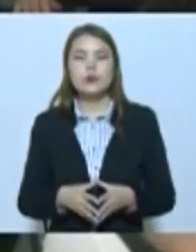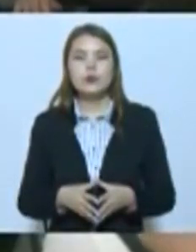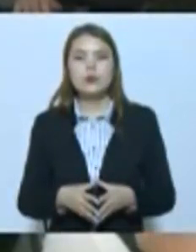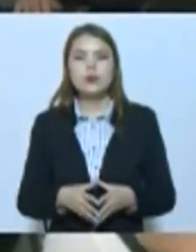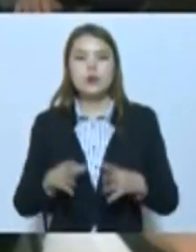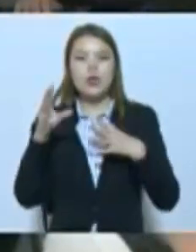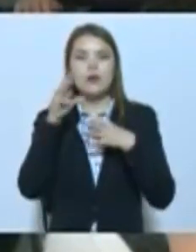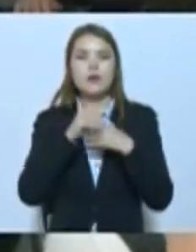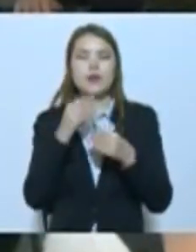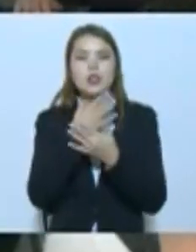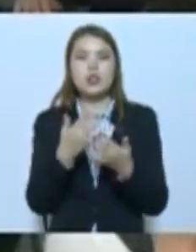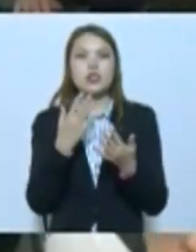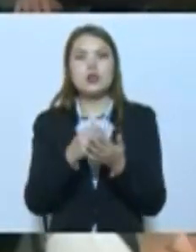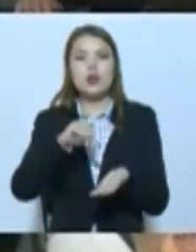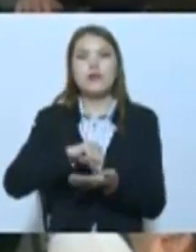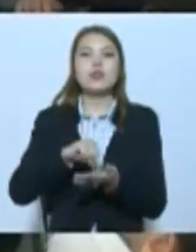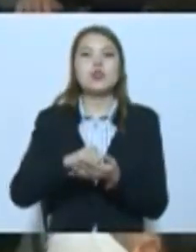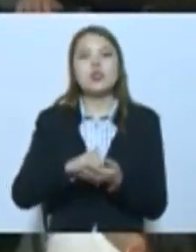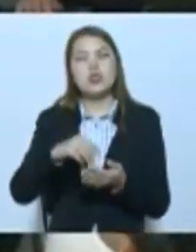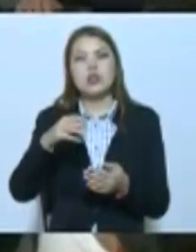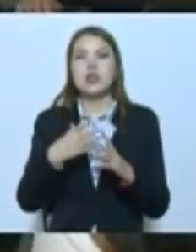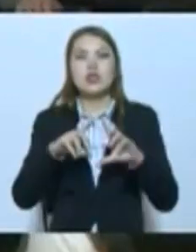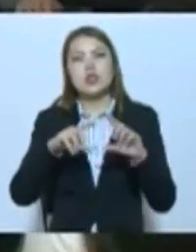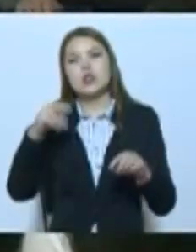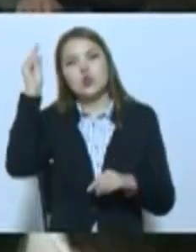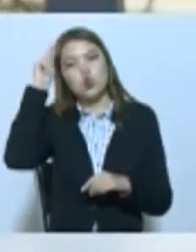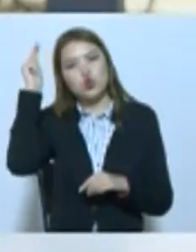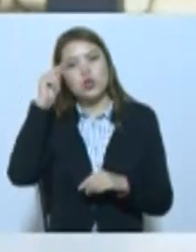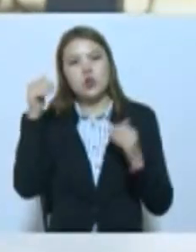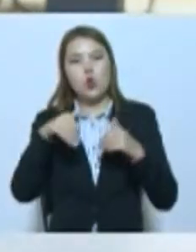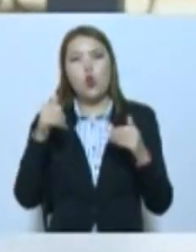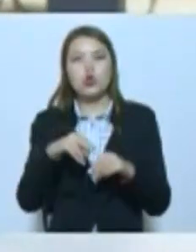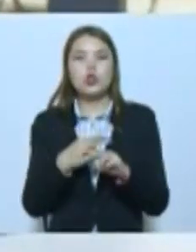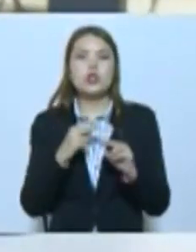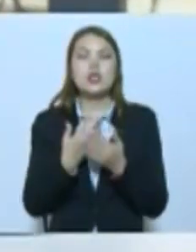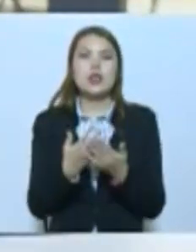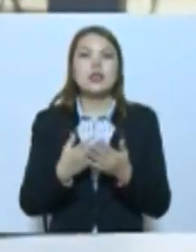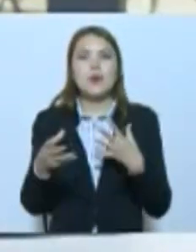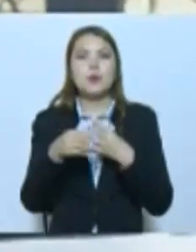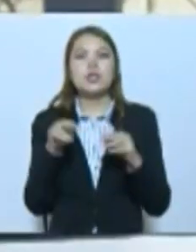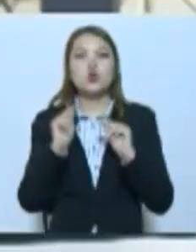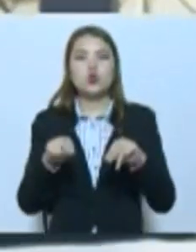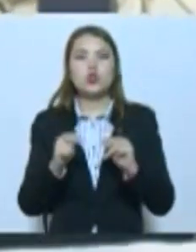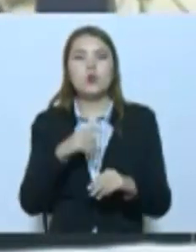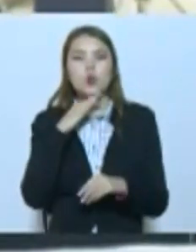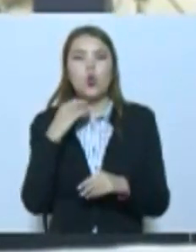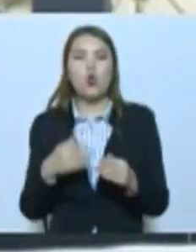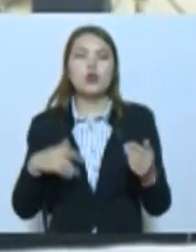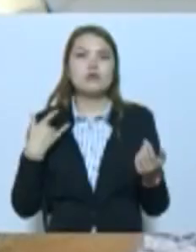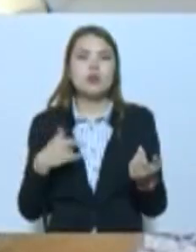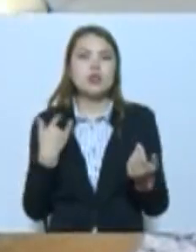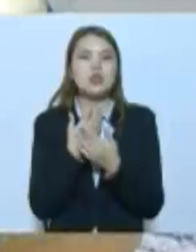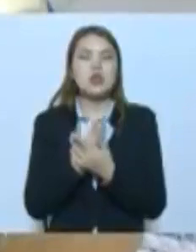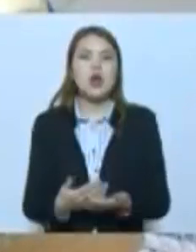На вечере Мангбырки также выступили студенты Мангистауского колледжа искусств. Вместе со своим учителем они исполнили множество кюев на